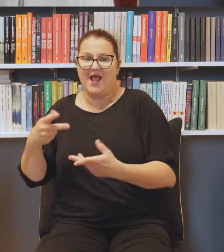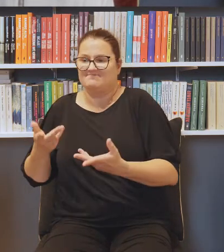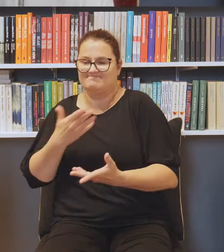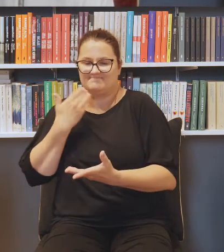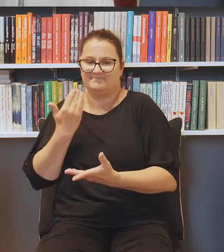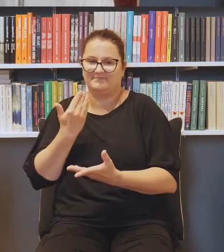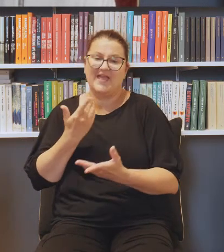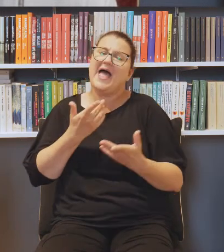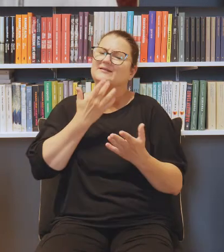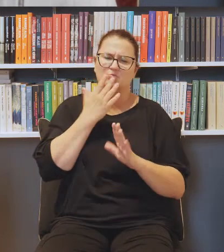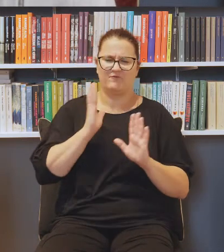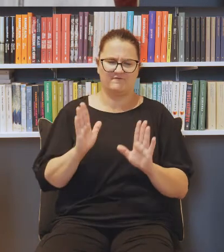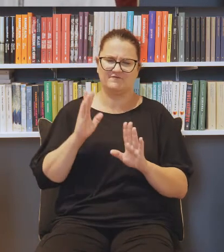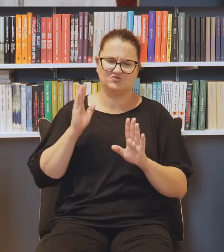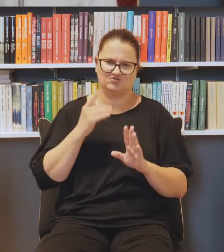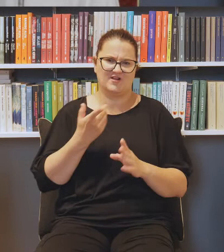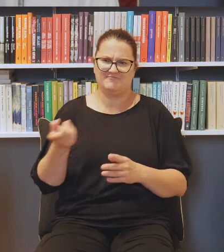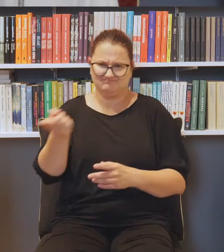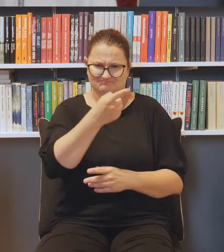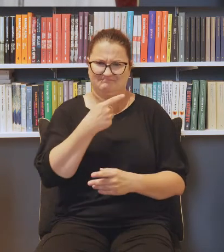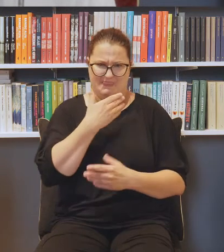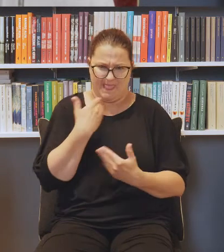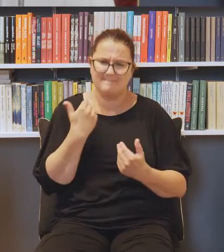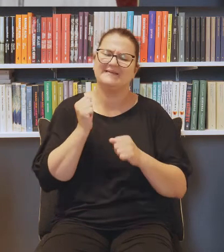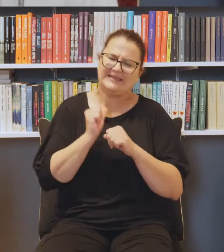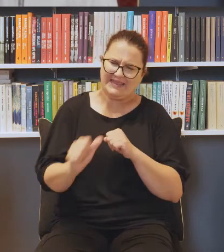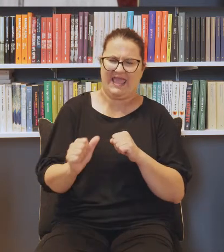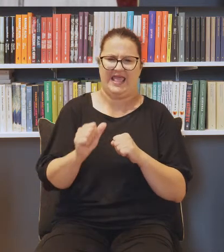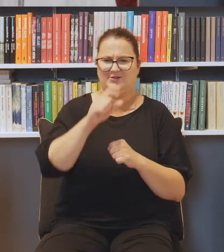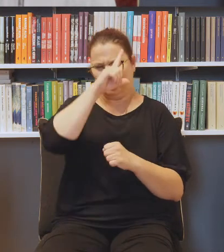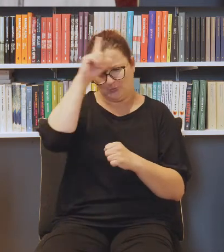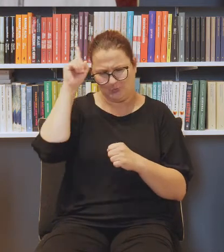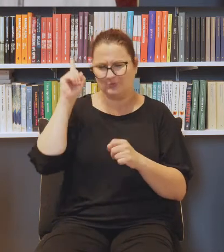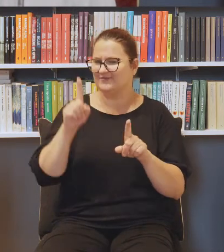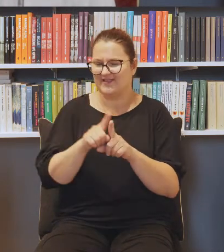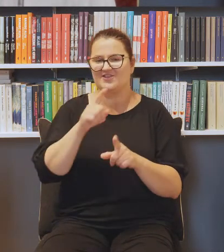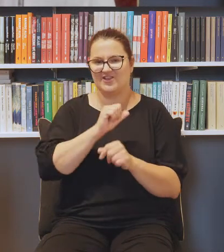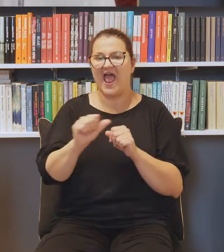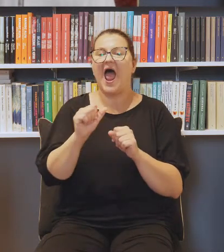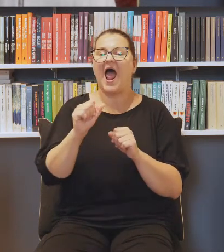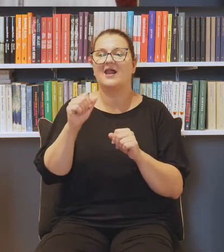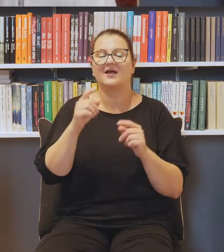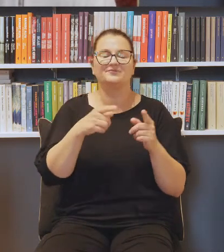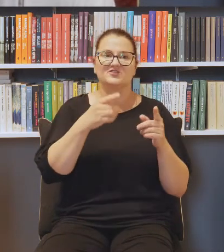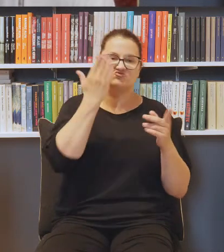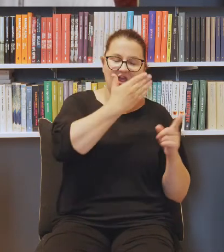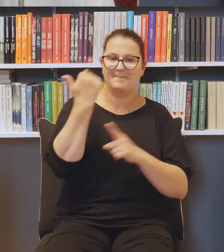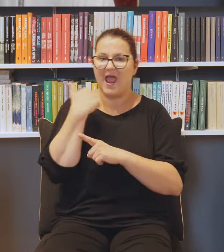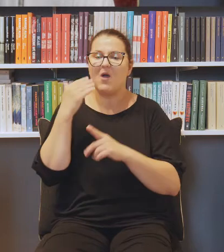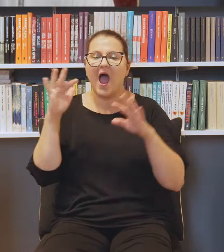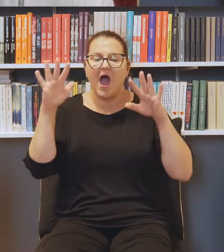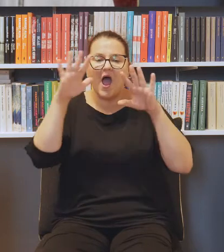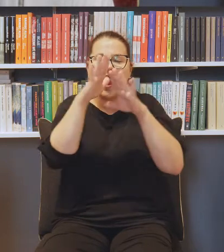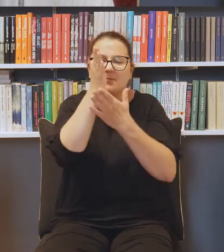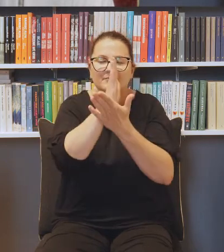że tak nie jest, bo to też nie jest tak, że tak nie jest, ale z drugiej strony no rzeczywiście brakuje to tych odcieni szarości.